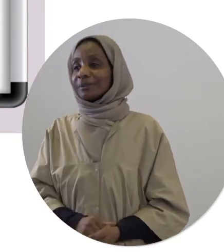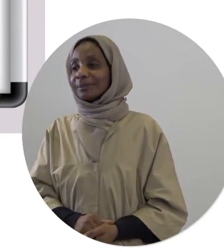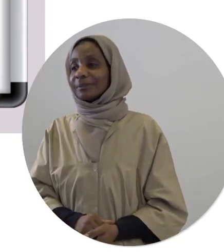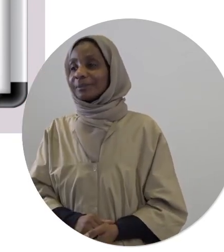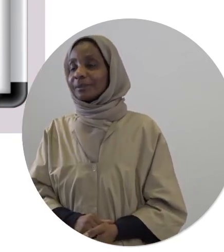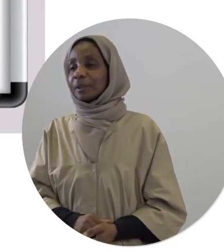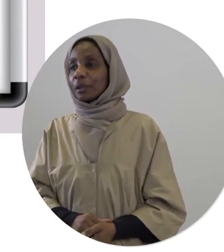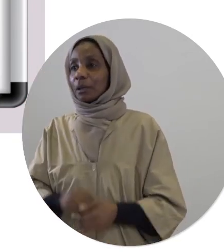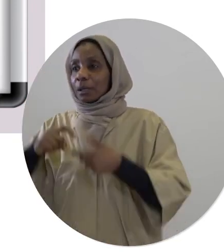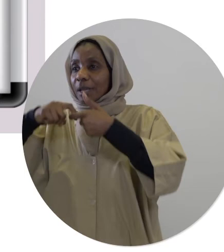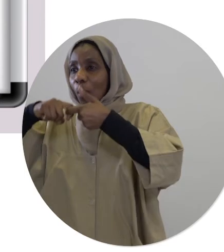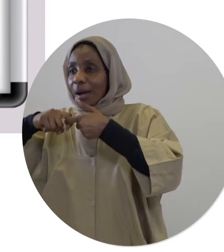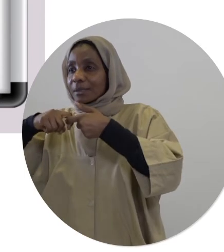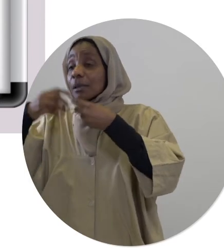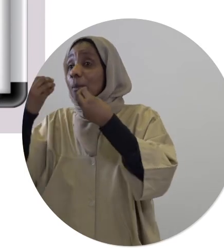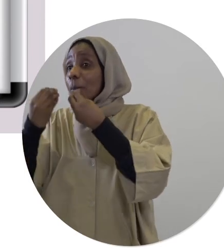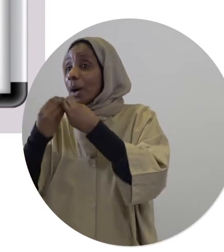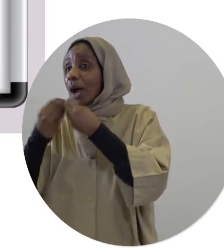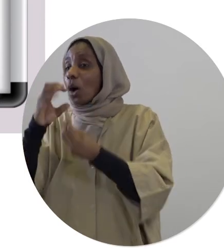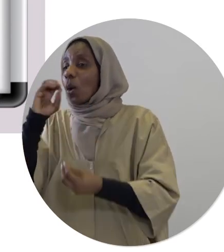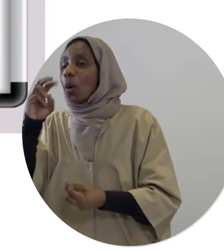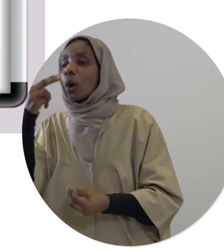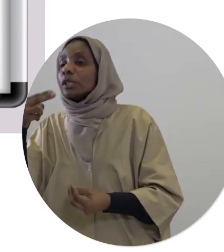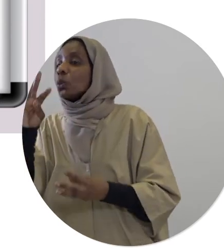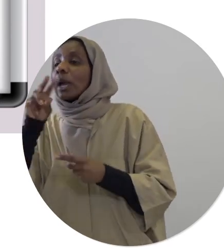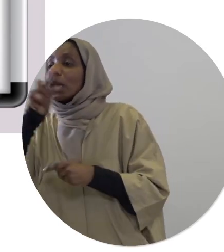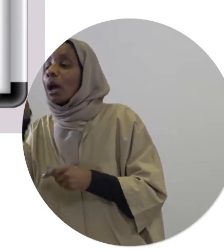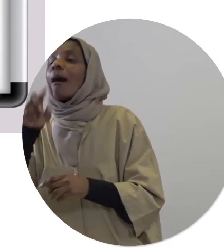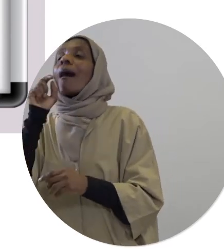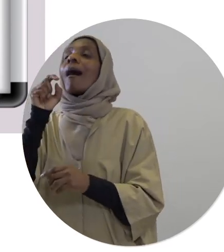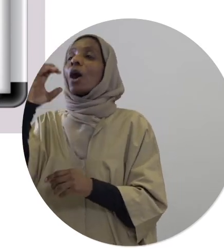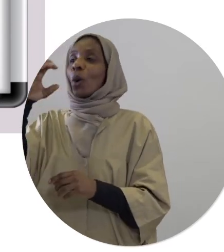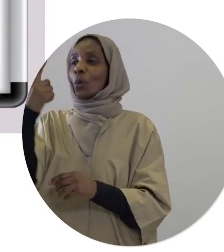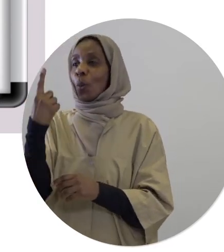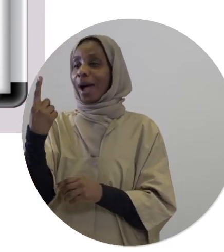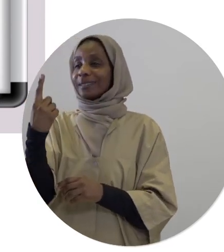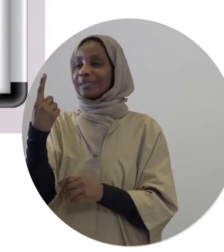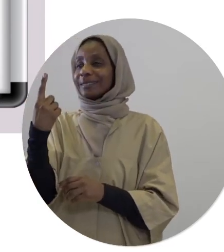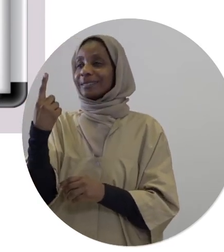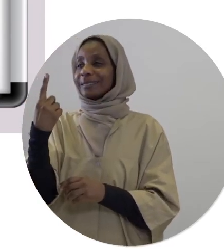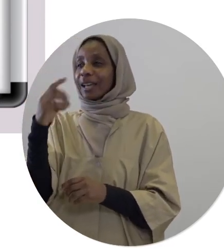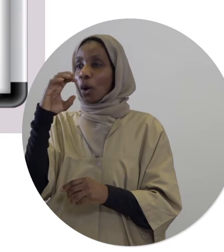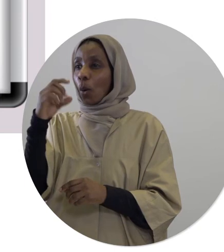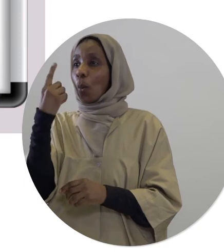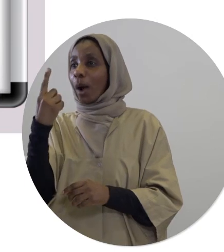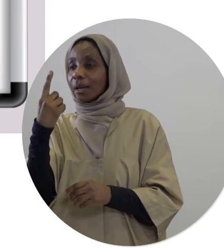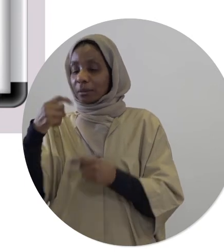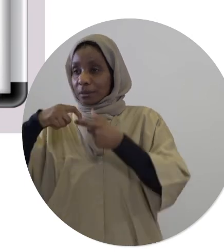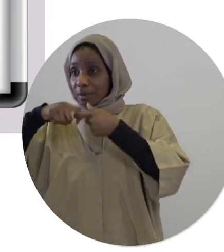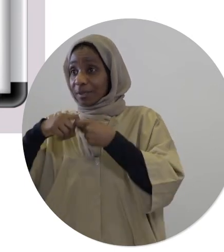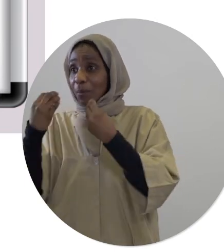أبدأ الترقيم من الهيدروكسيل من مكان اتصال الهيدروكسيل في السلسلة،